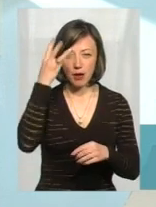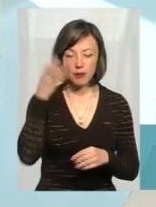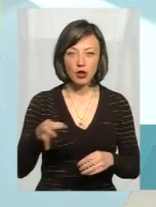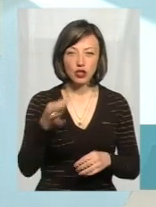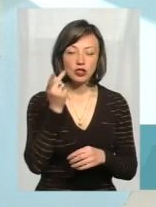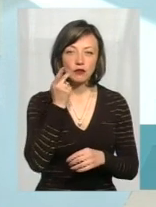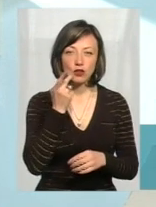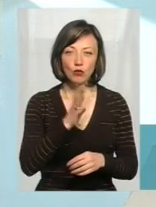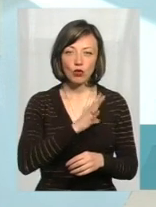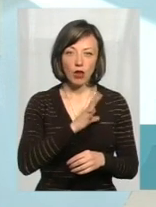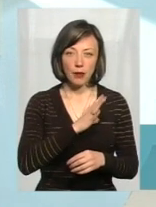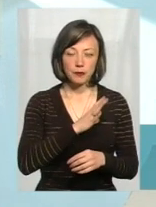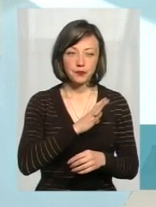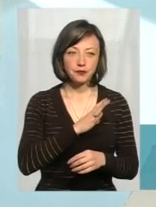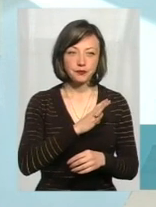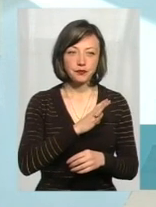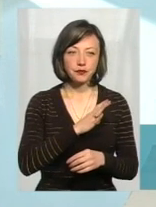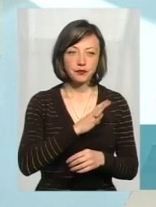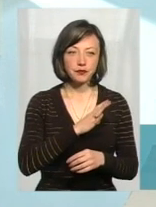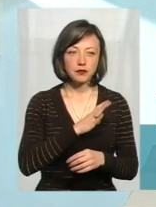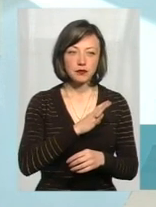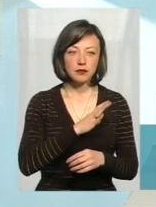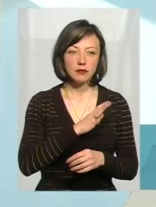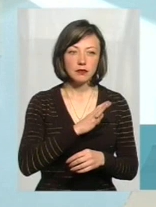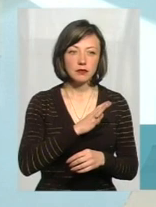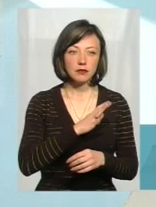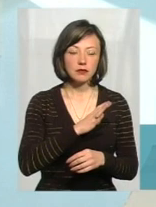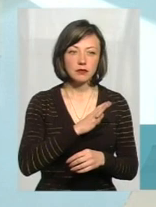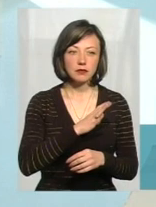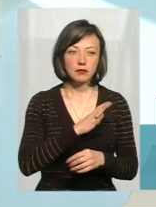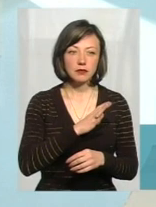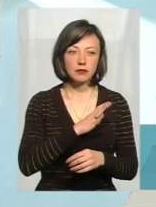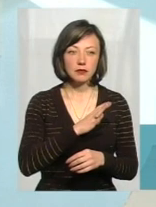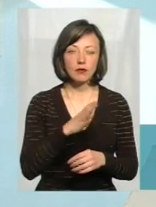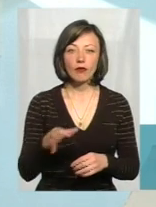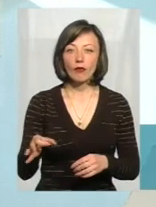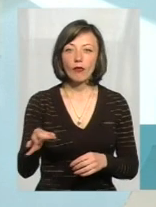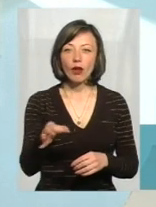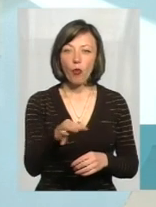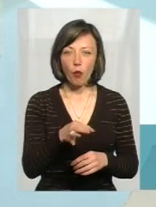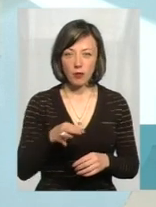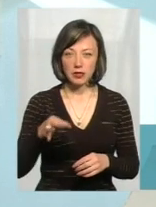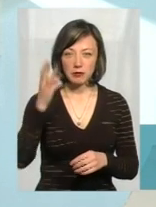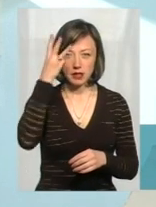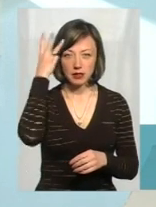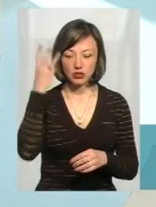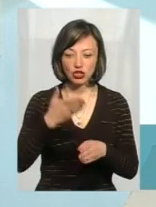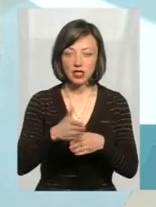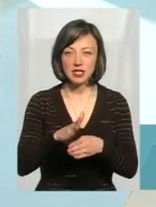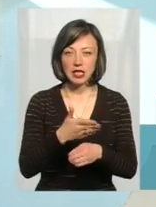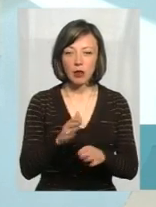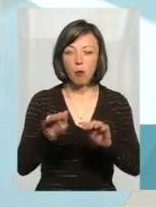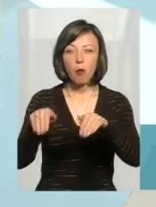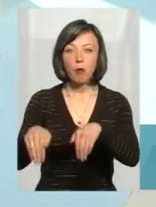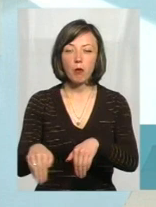завжди була, ну, тобто край, який сьогодні являє Хмельницька область, тобто ця частина